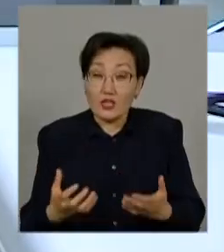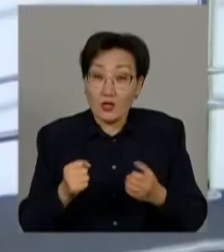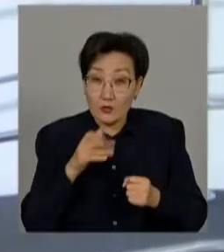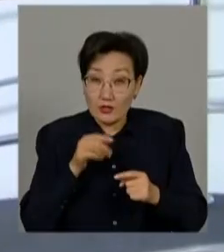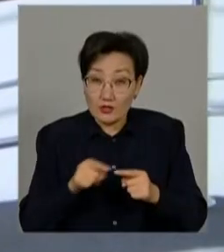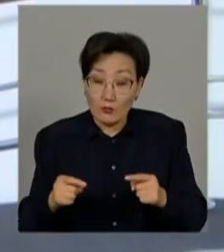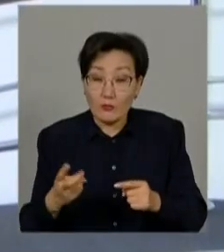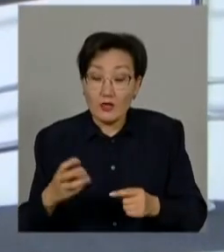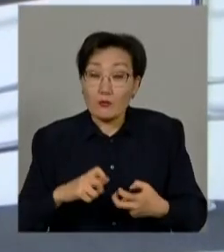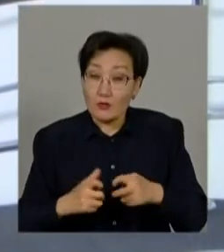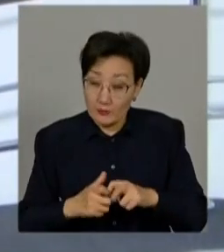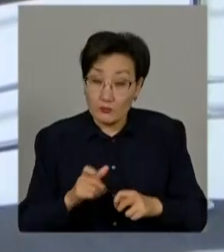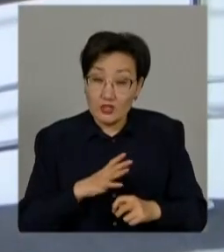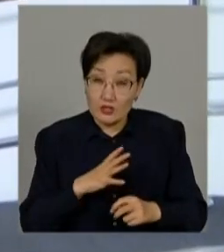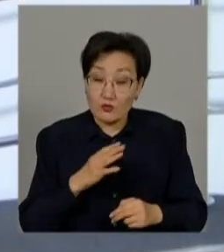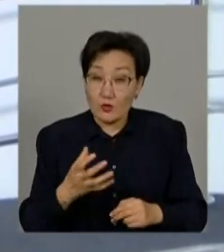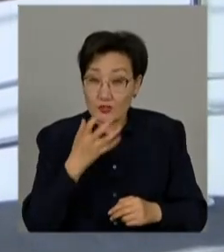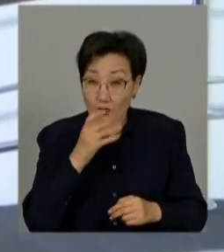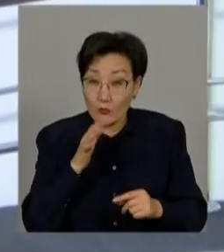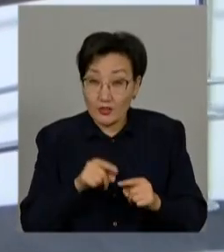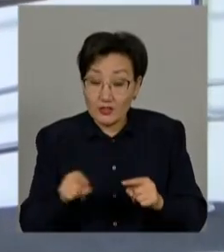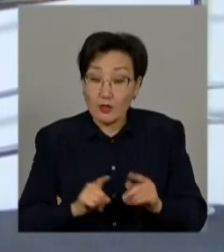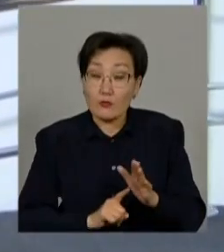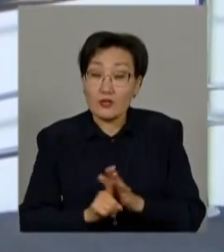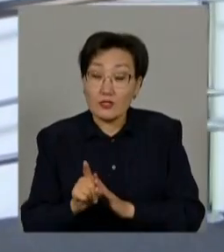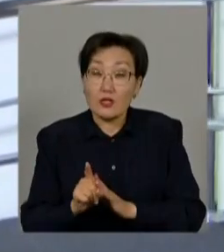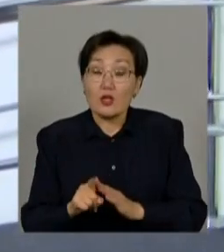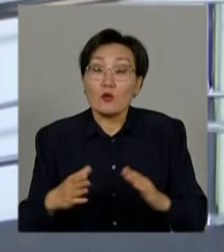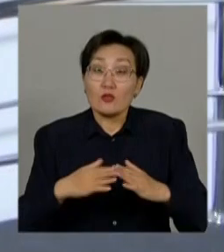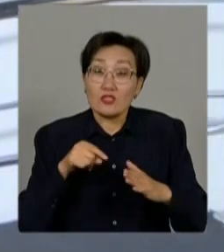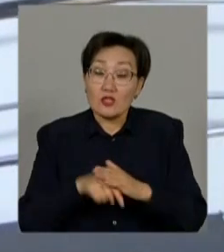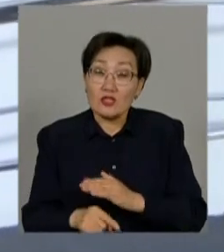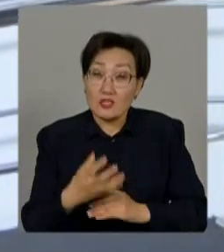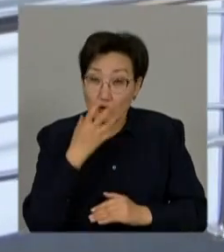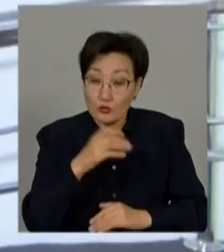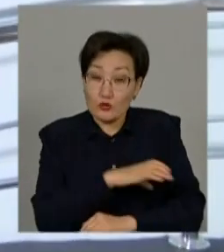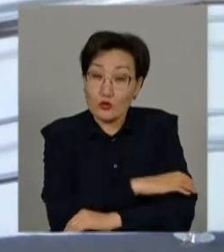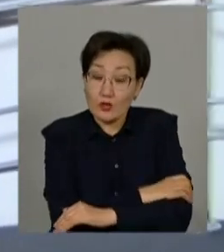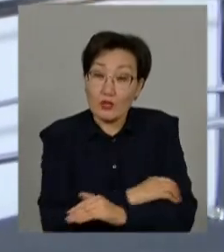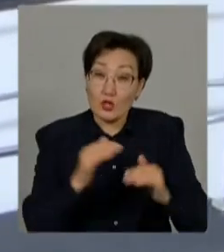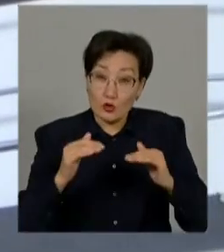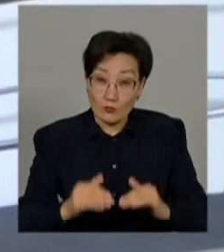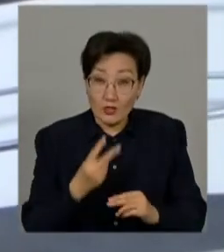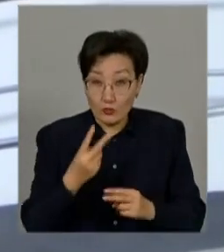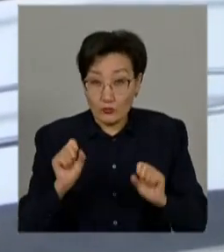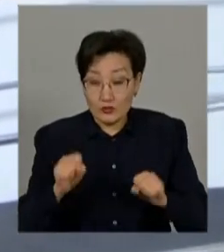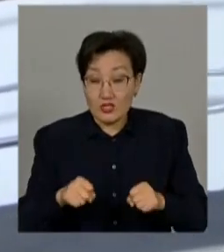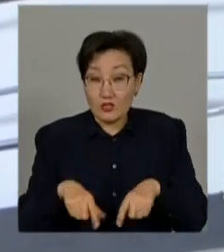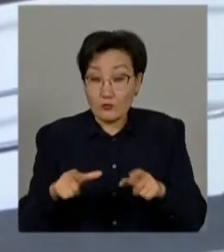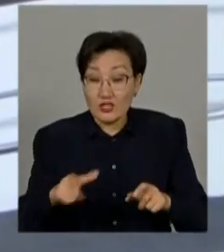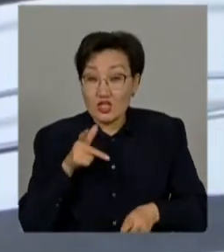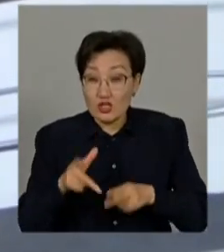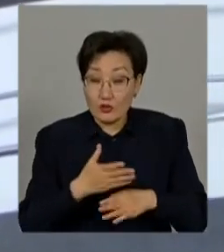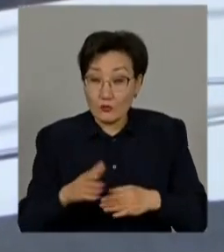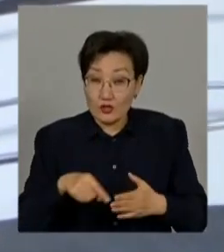кезеңінде бірнеше ақаулар болды. Жылыту маусымы басталғанда үйлердегі жылу температуралары өте төмен екені байқалды. Тұрғындар шағымынан